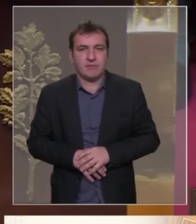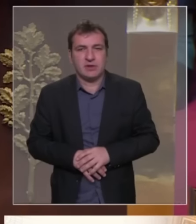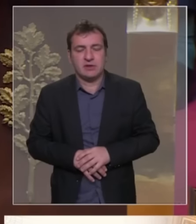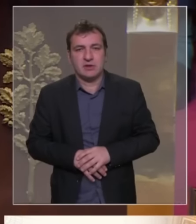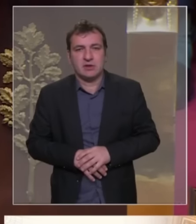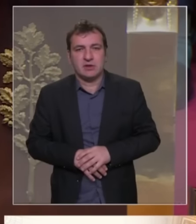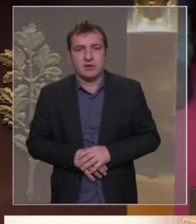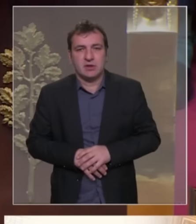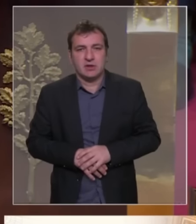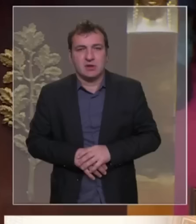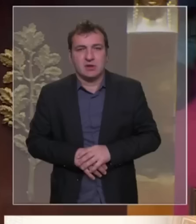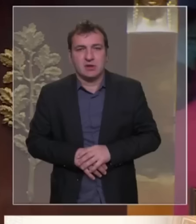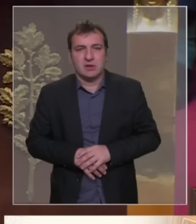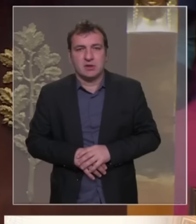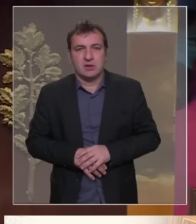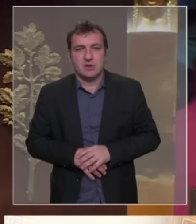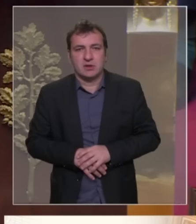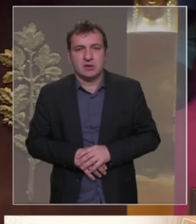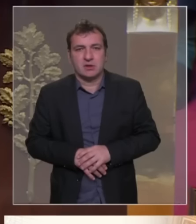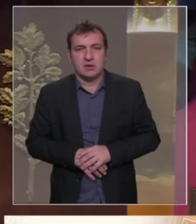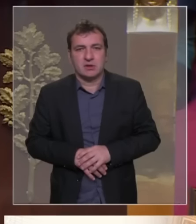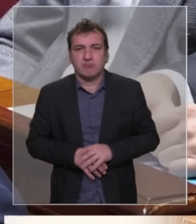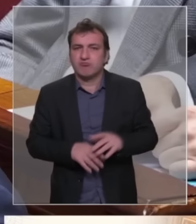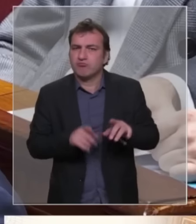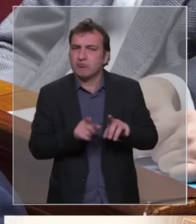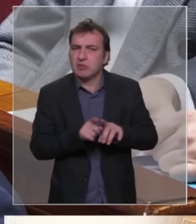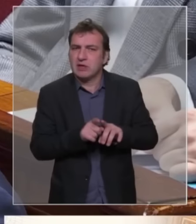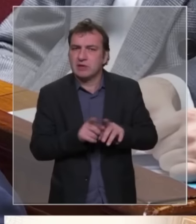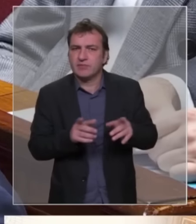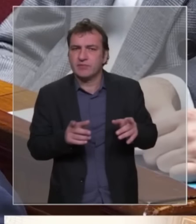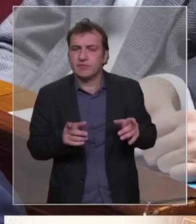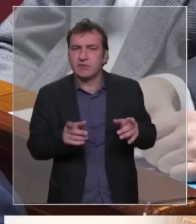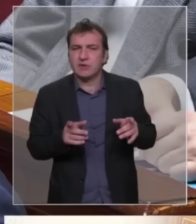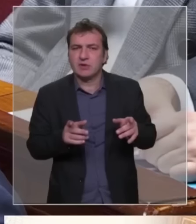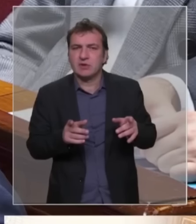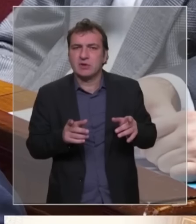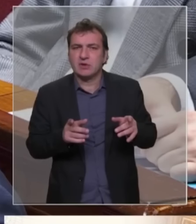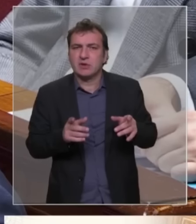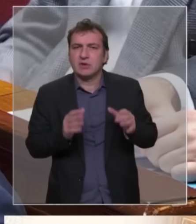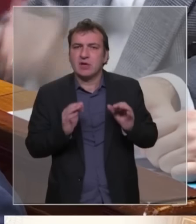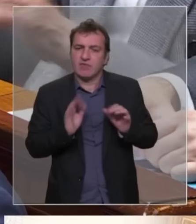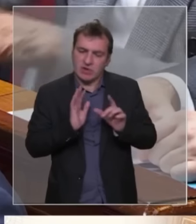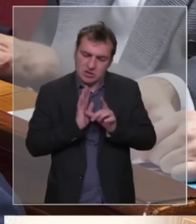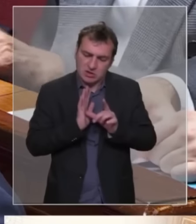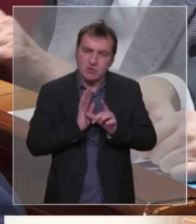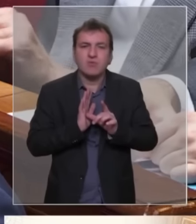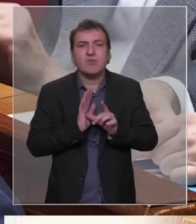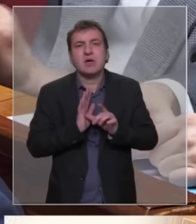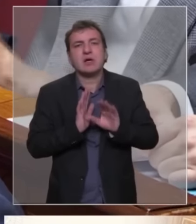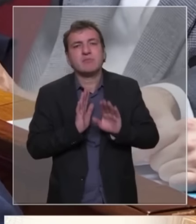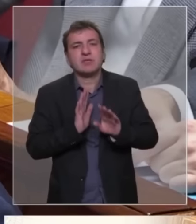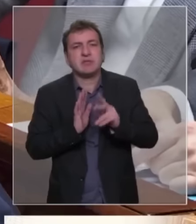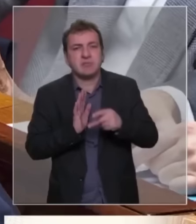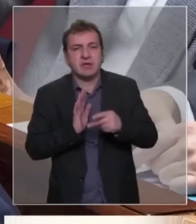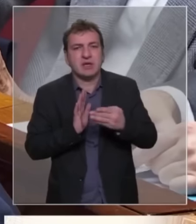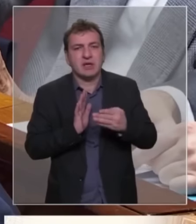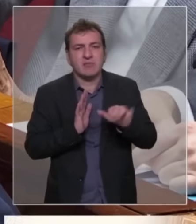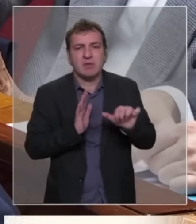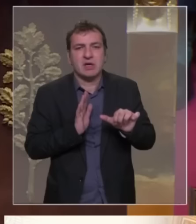Et aucune remise en cause des dispositions législatives sur la PMA.